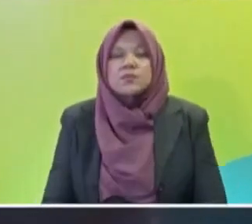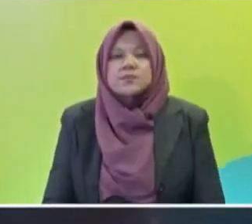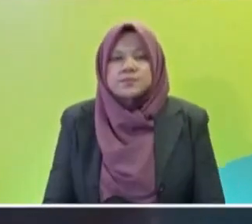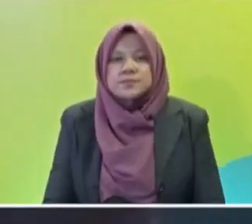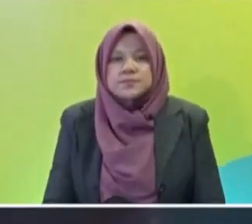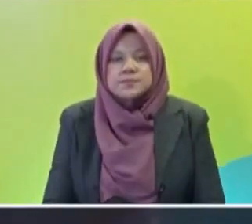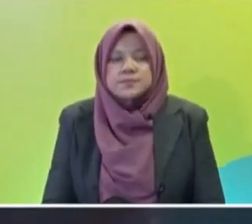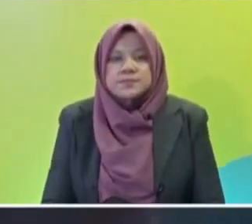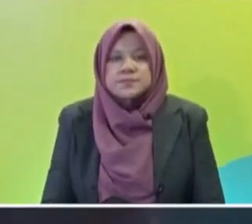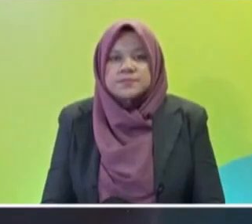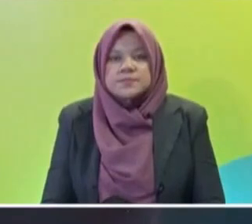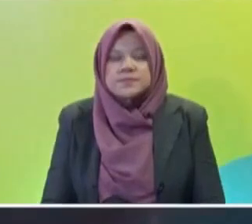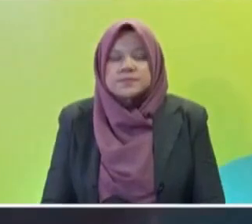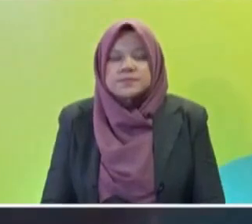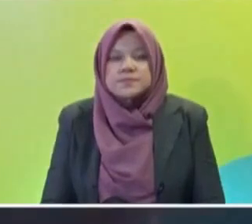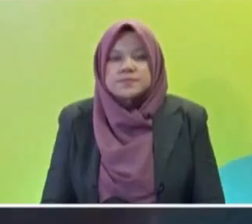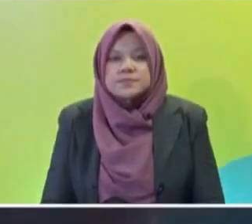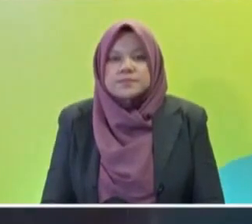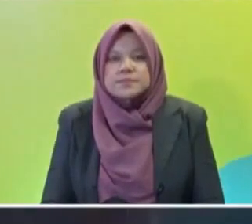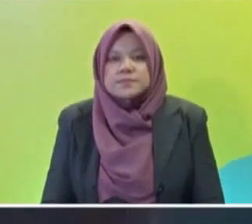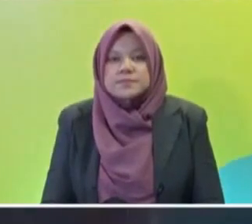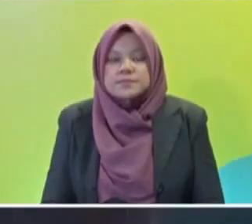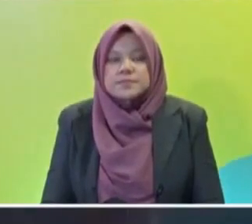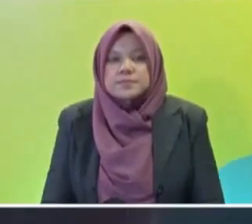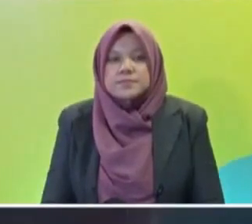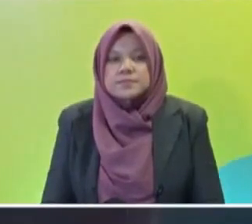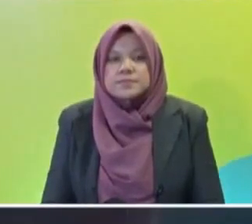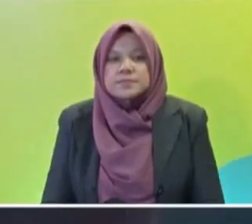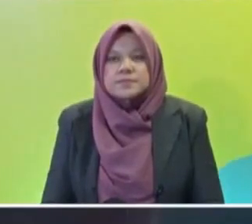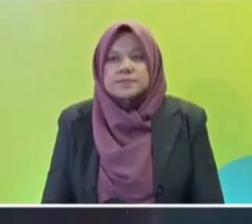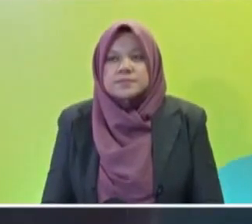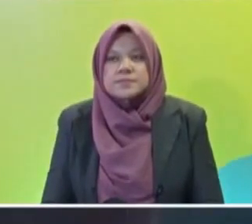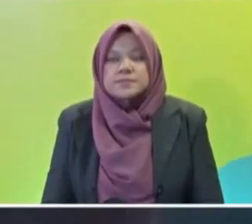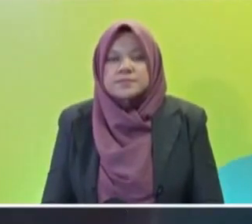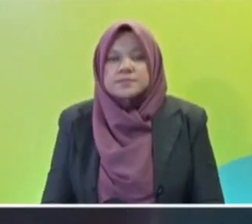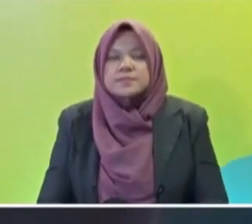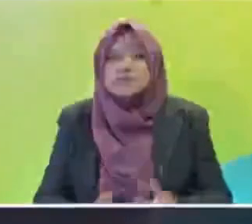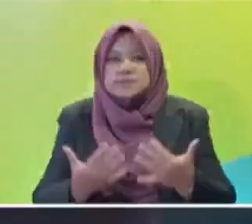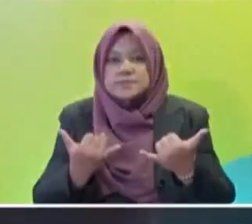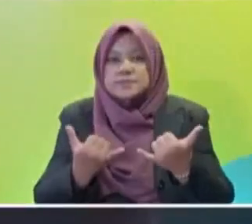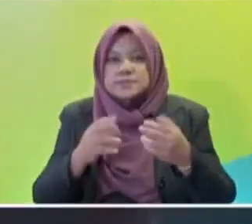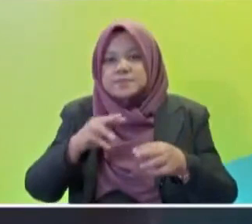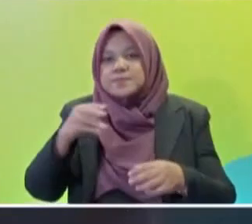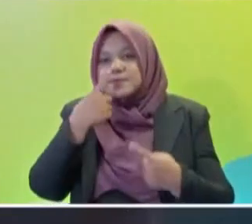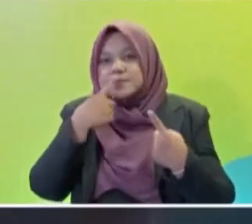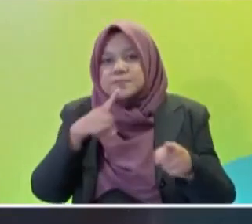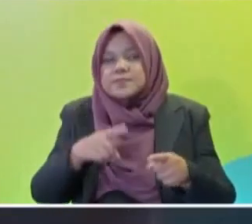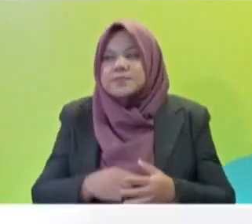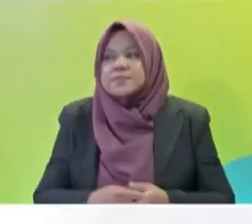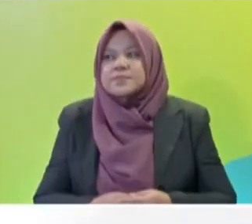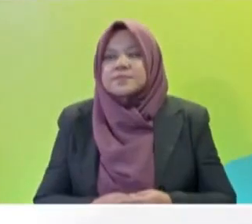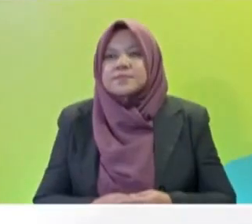saja kita berikan kepada kita untuk menjawab oke silakan ID langkah yang